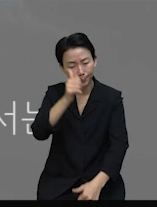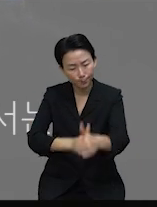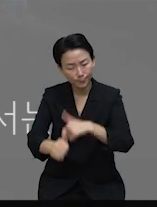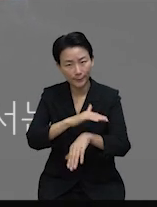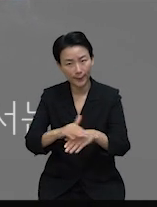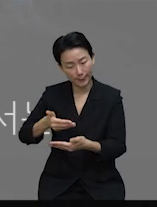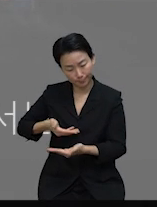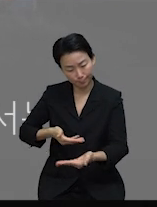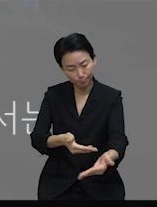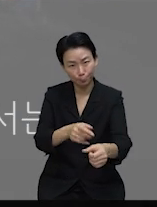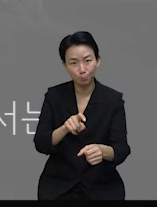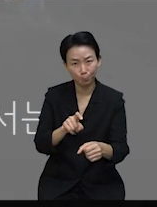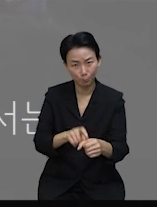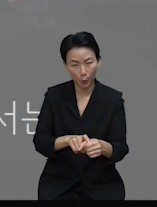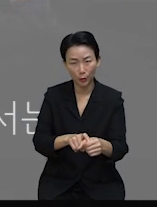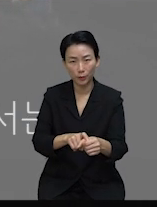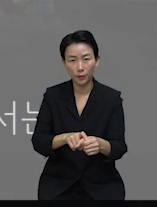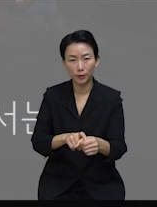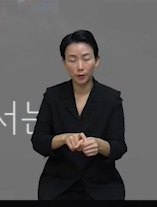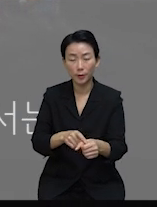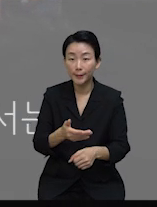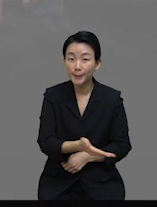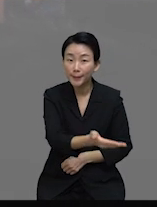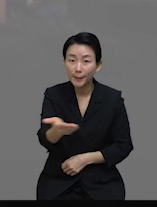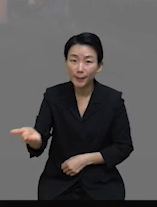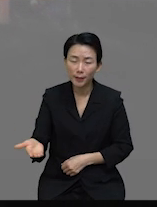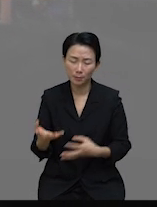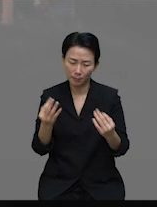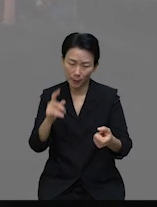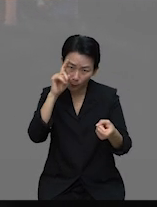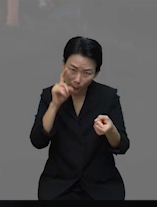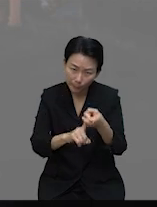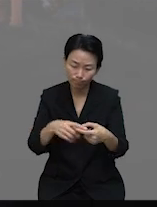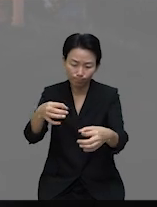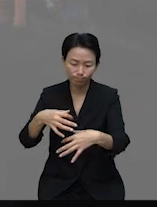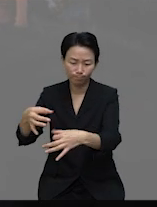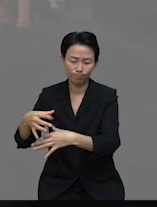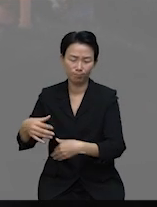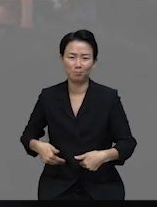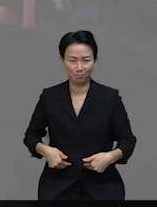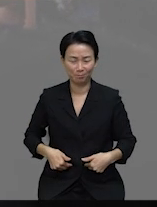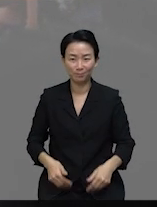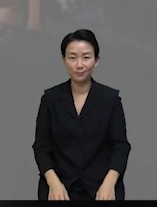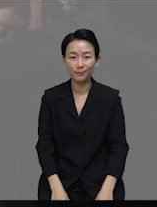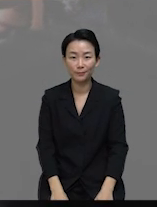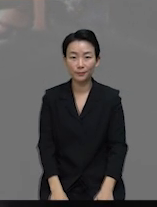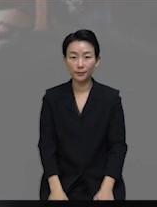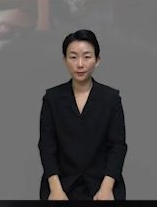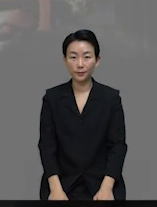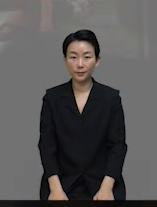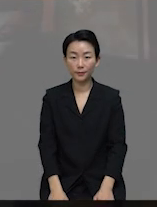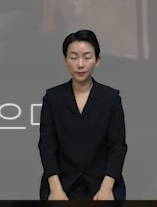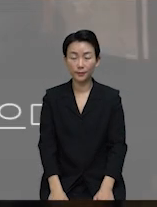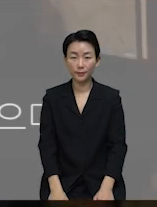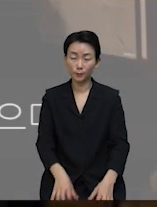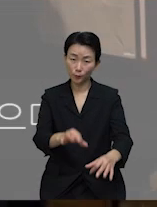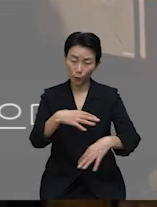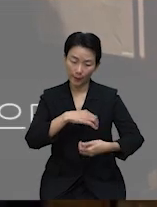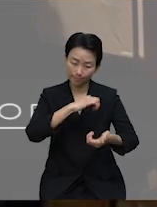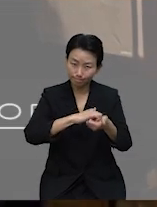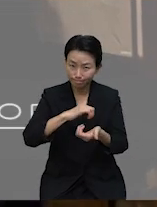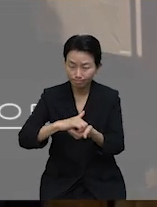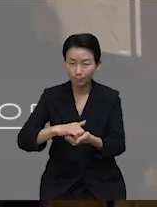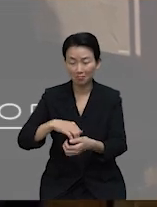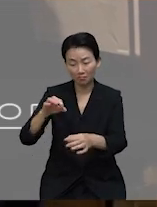문화유산들을 미래 세대에게 더 잘 전달하기 위해서는 시민 여러분들의 많은 관심과 후원이 필요합니다.